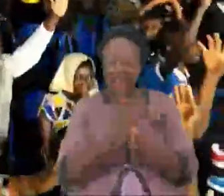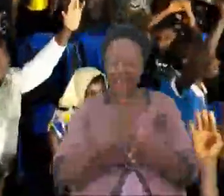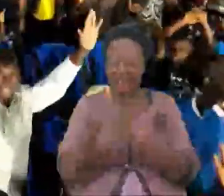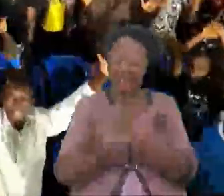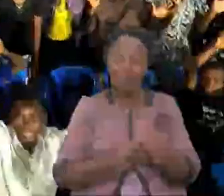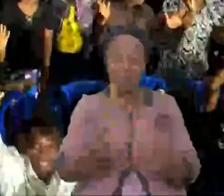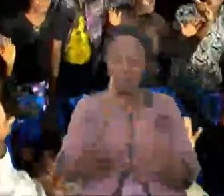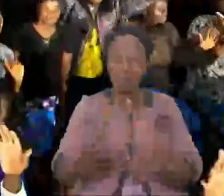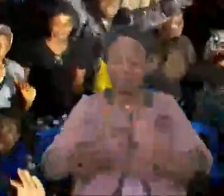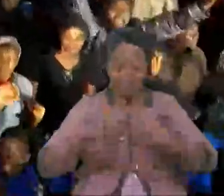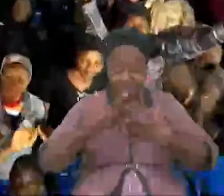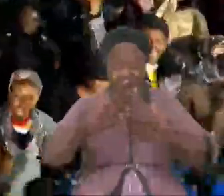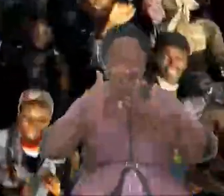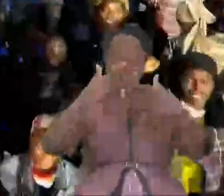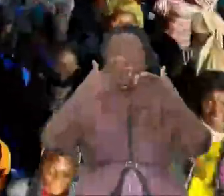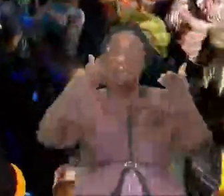Et tout le monde crie,